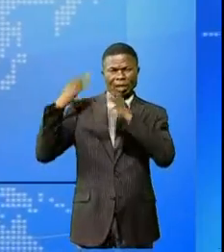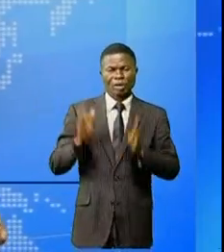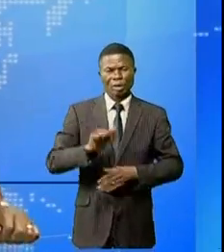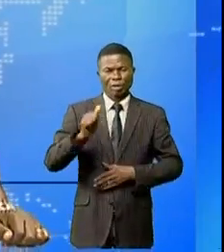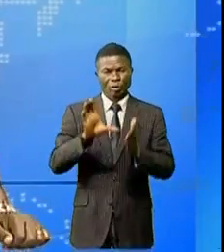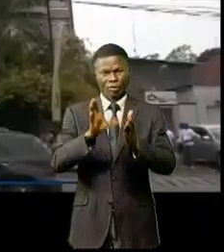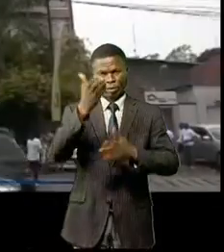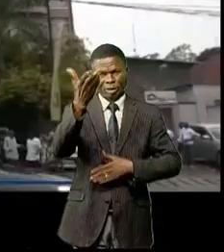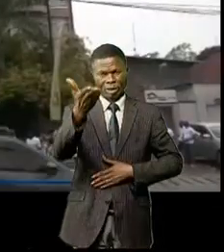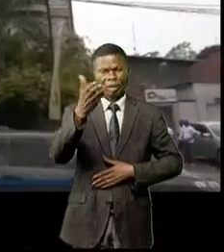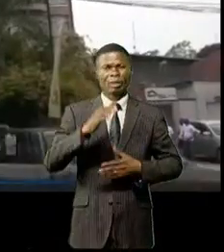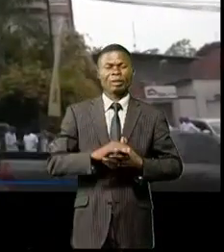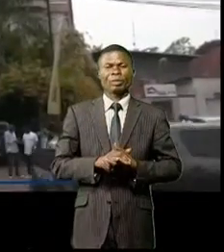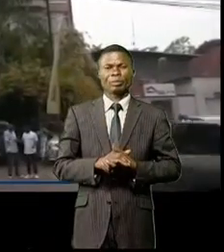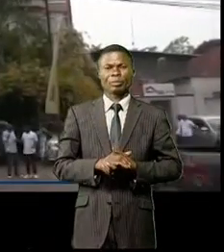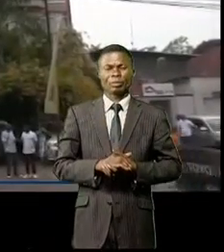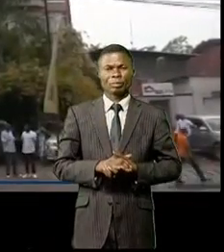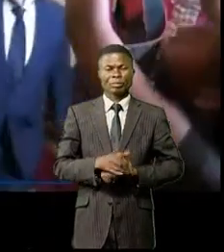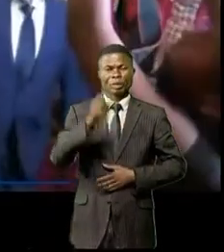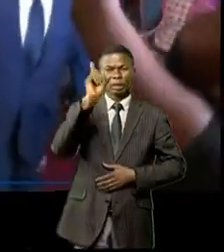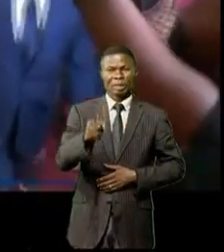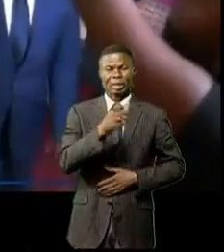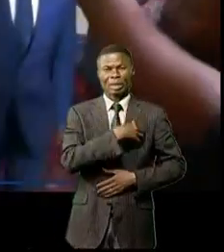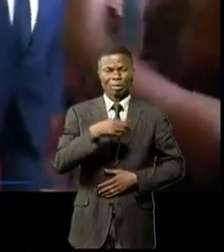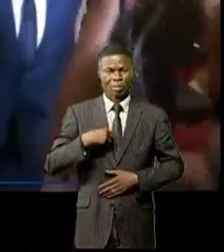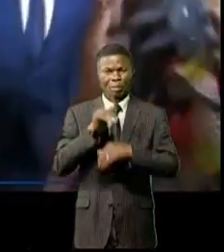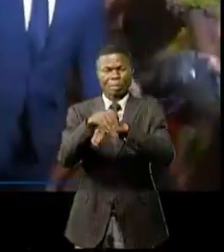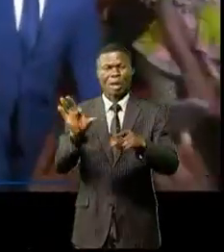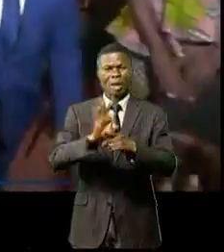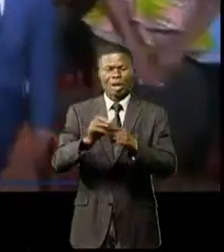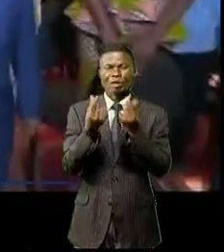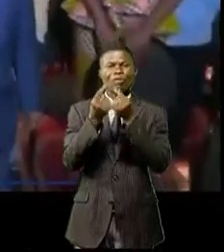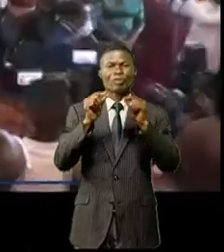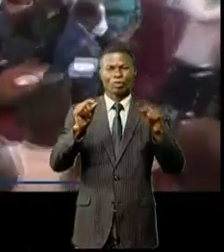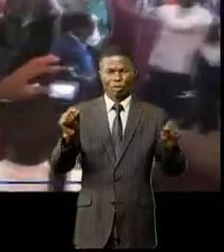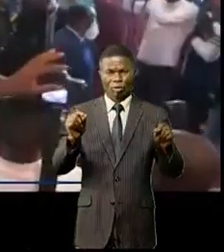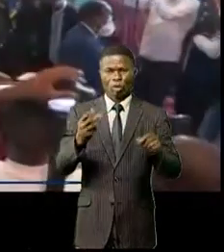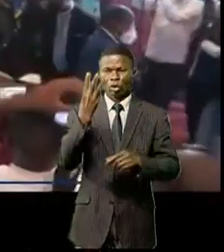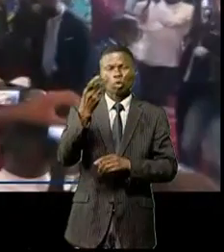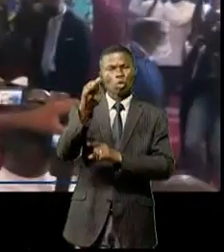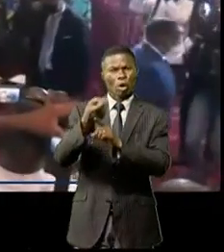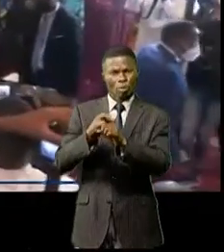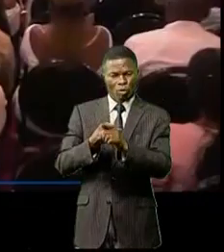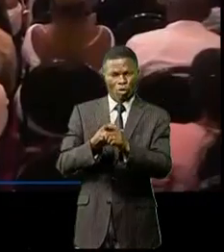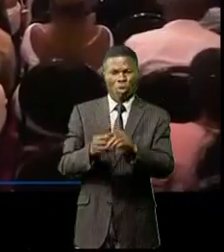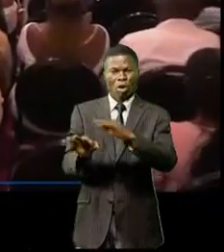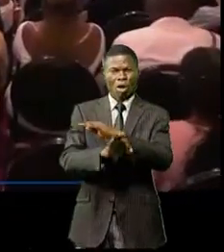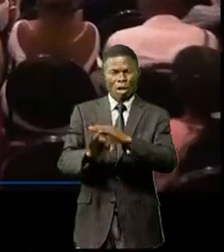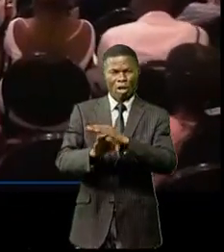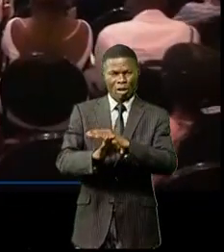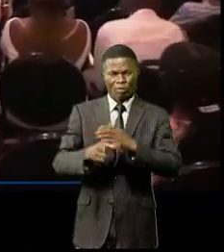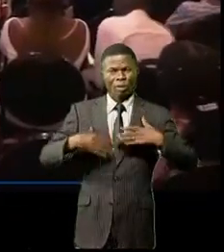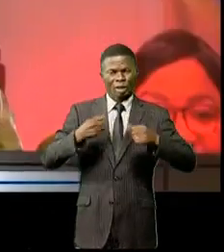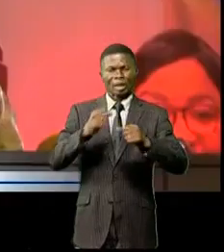Reportage. 100 femmes ayant suivi une formation gratuite durant 3 mois à la Fondation Grâce à ma mère